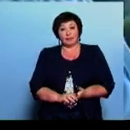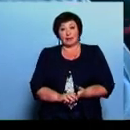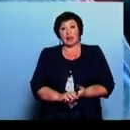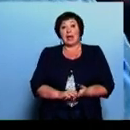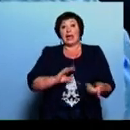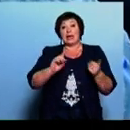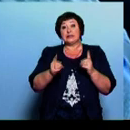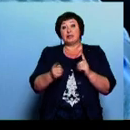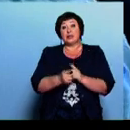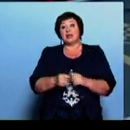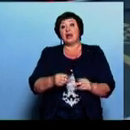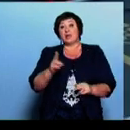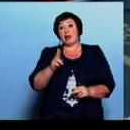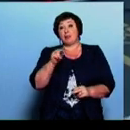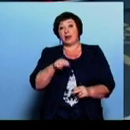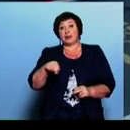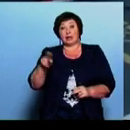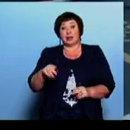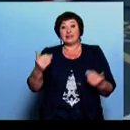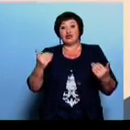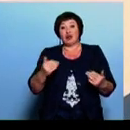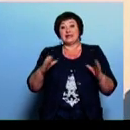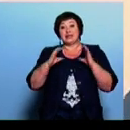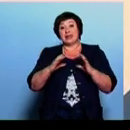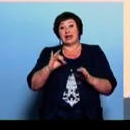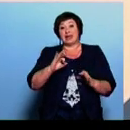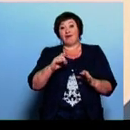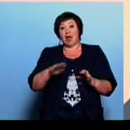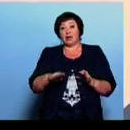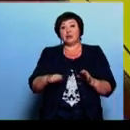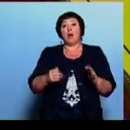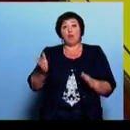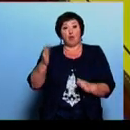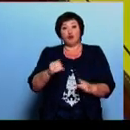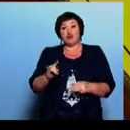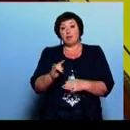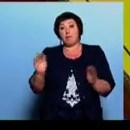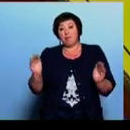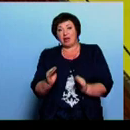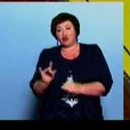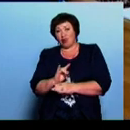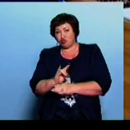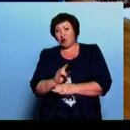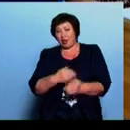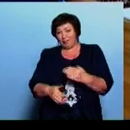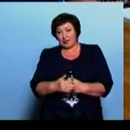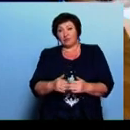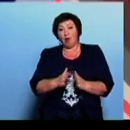Изменения в правилах ПДД. Знак «Инвалид» теперь выдают, а не покупают. Лжеинвалидов станет меньше, парковочных мест больше.